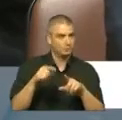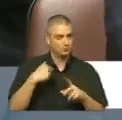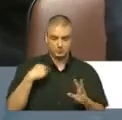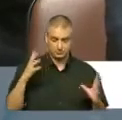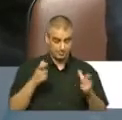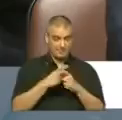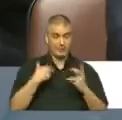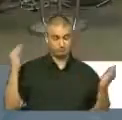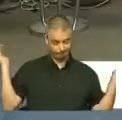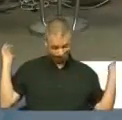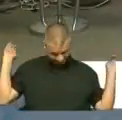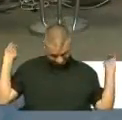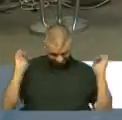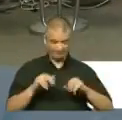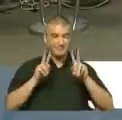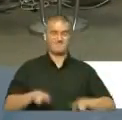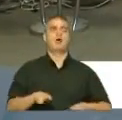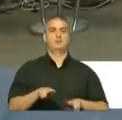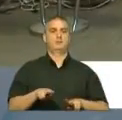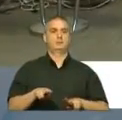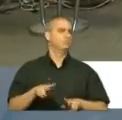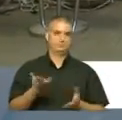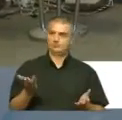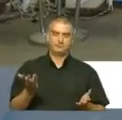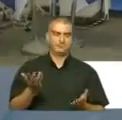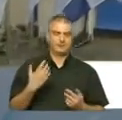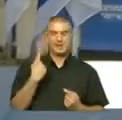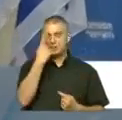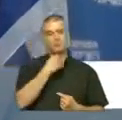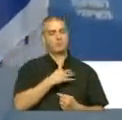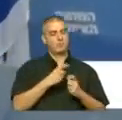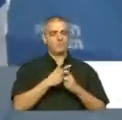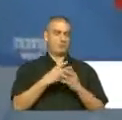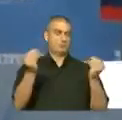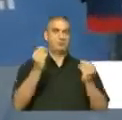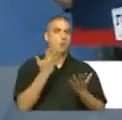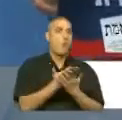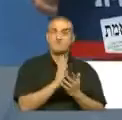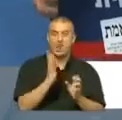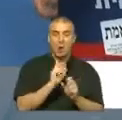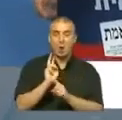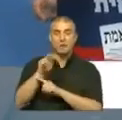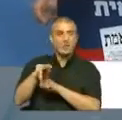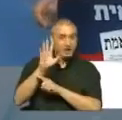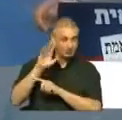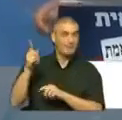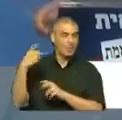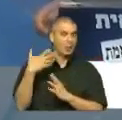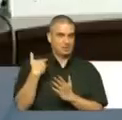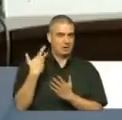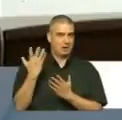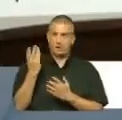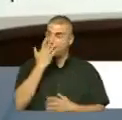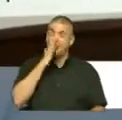מתרסקים לחלוטין, ופשוט מאבדים את צלמנו ואת דמותנו, והעובדה שלא נכנסנו, למרות שהייתה מלווה